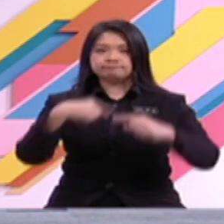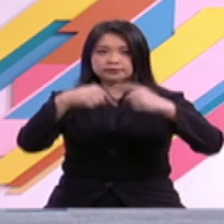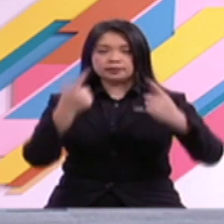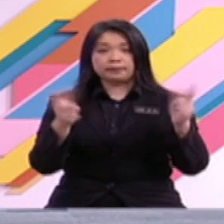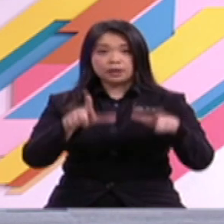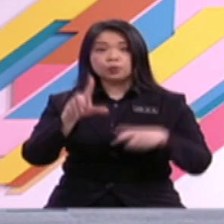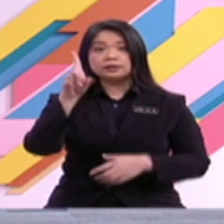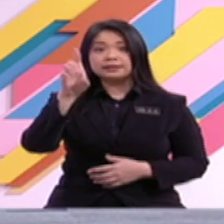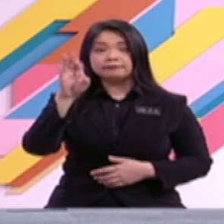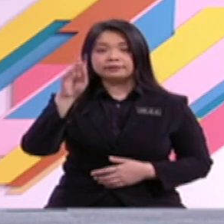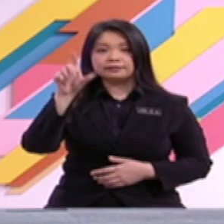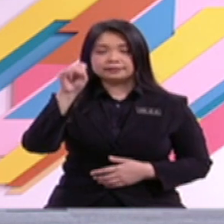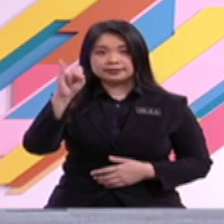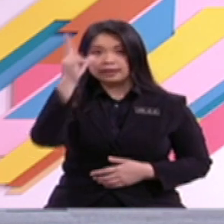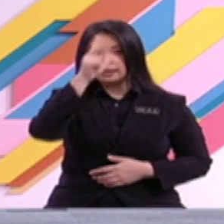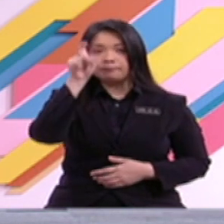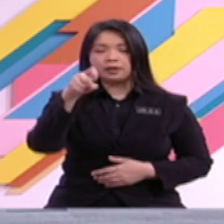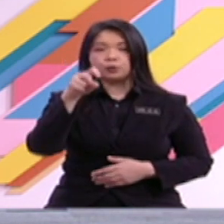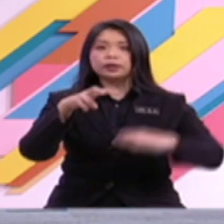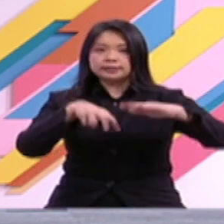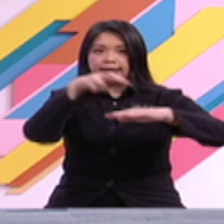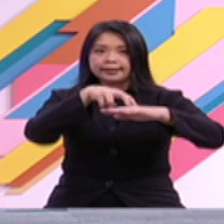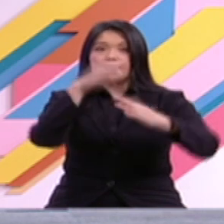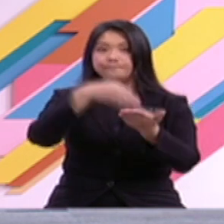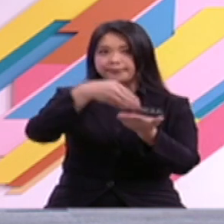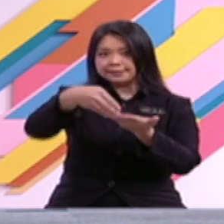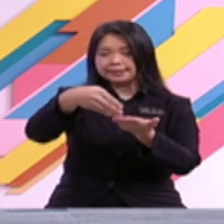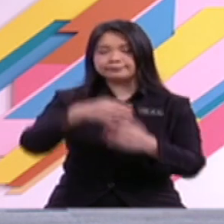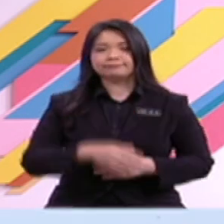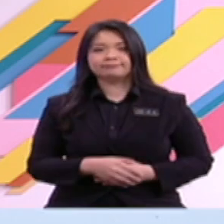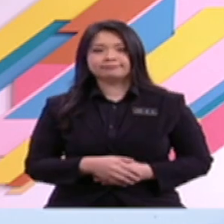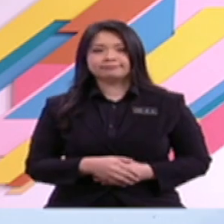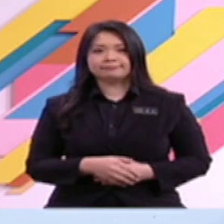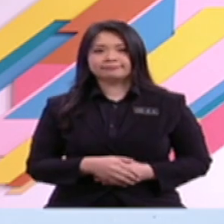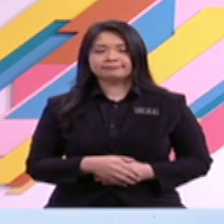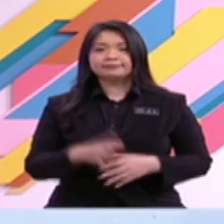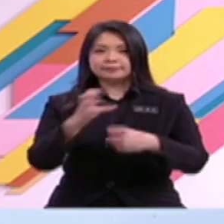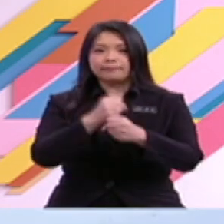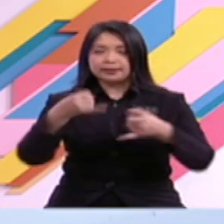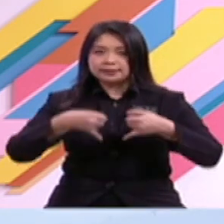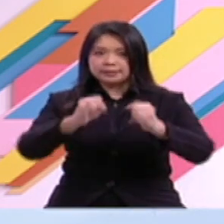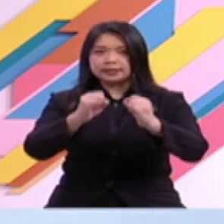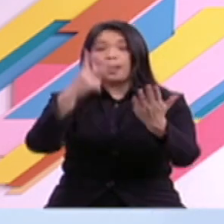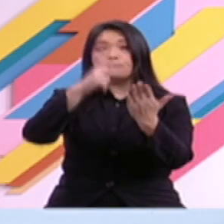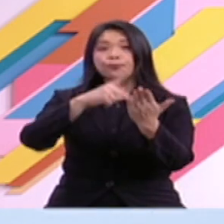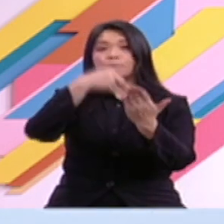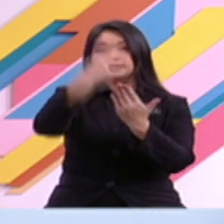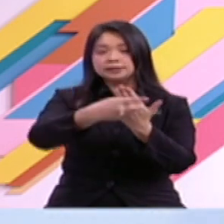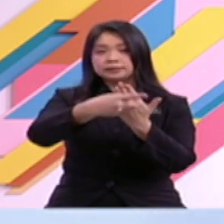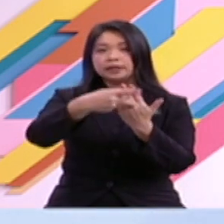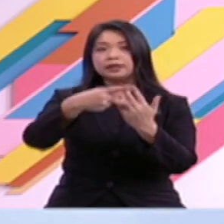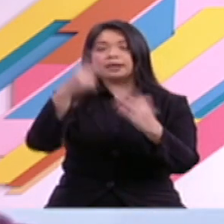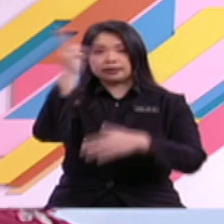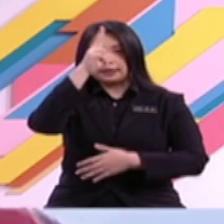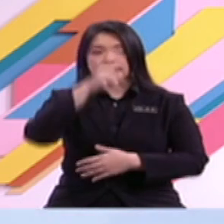deflasi kerajaan kenaikan belanja aja kayak dia dapat menjalankan proyek-proyek pembangunan jadi adalah belum pekerjaan